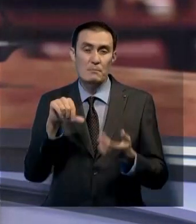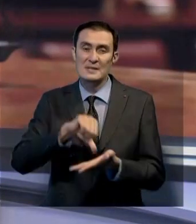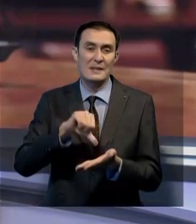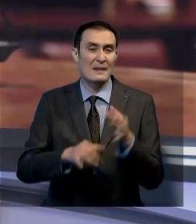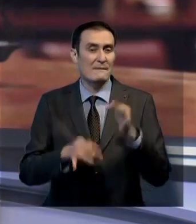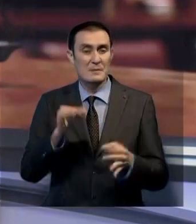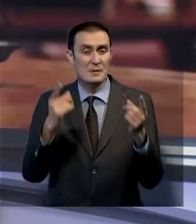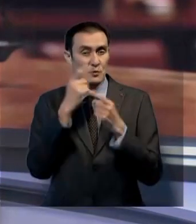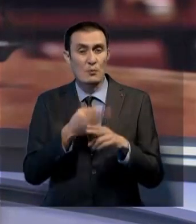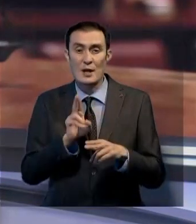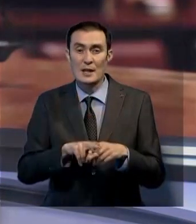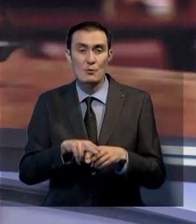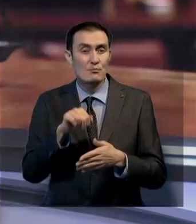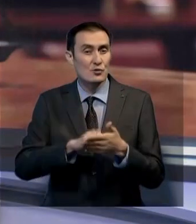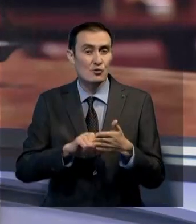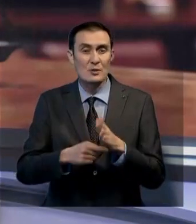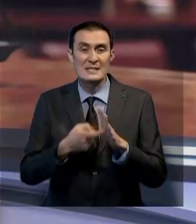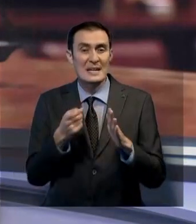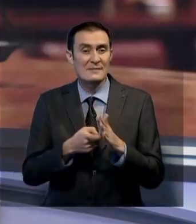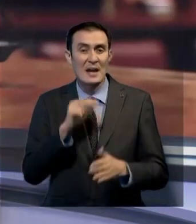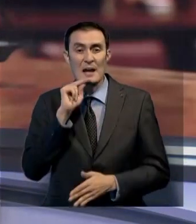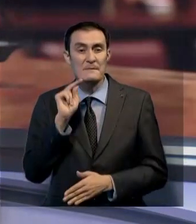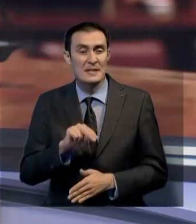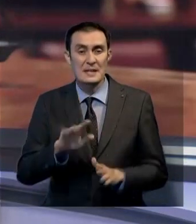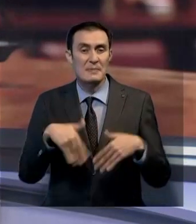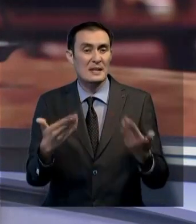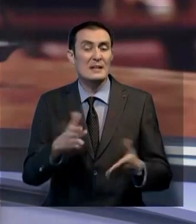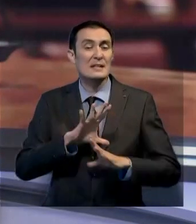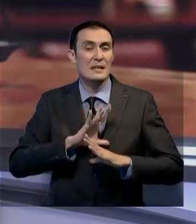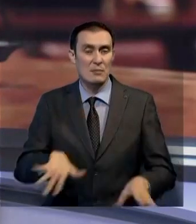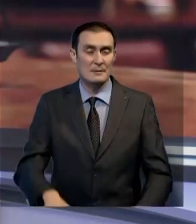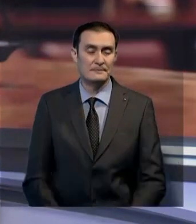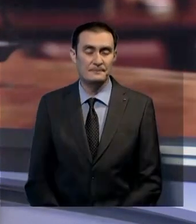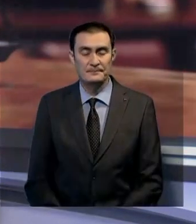представители Фемида сообщили, что по этому поводу следствием обвинение не предъявлялось.